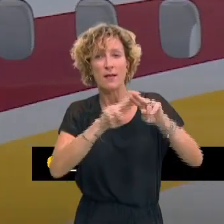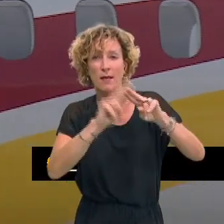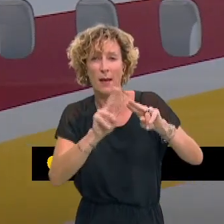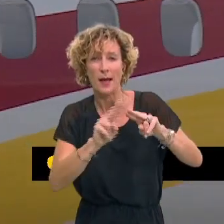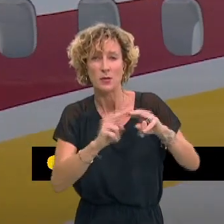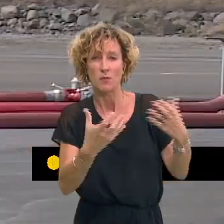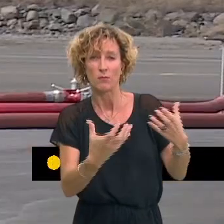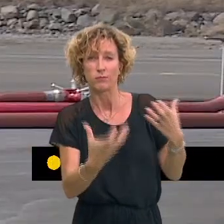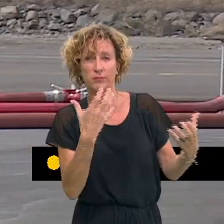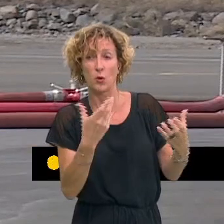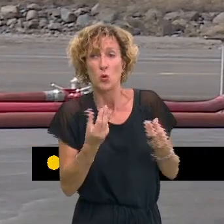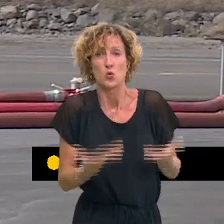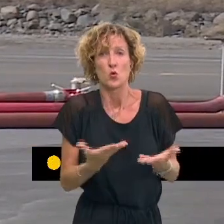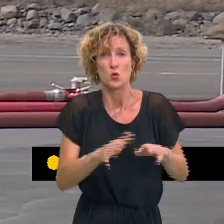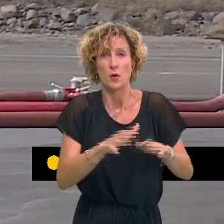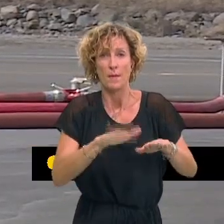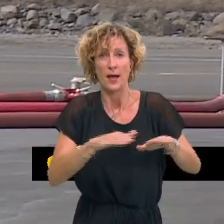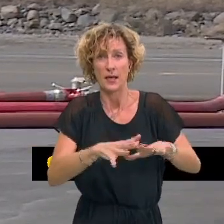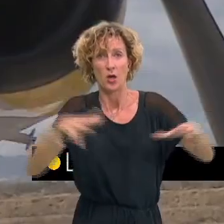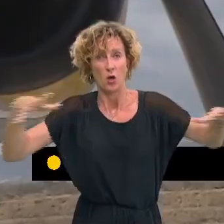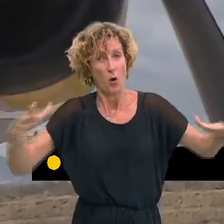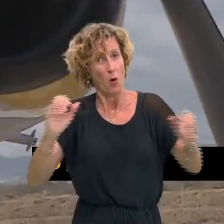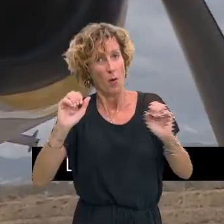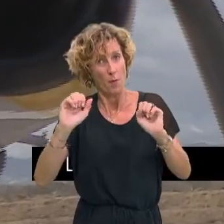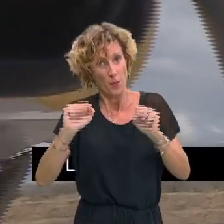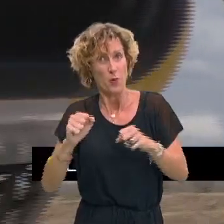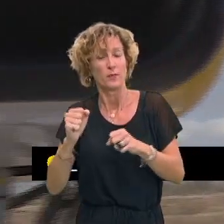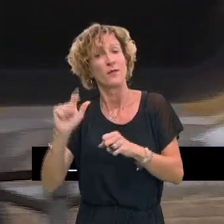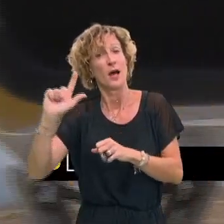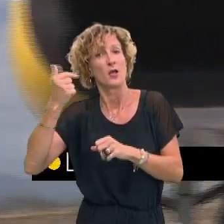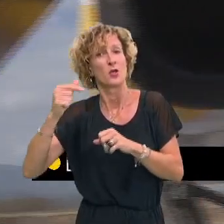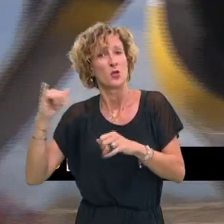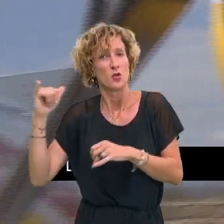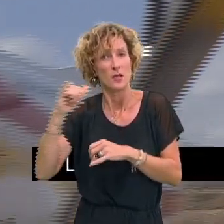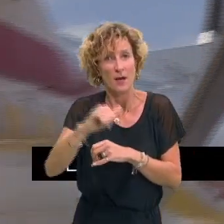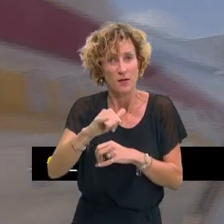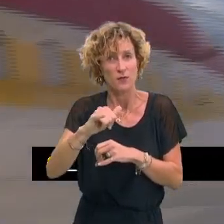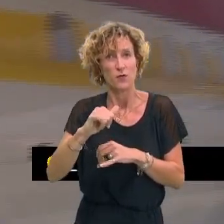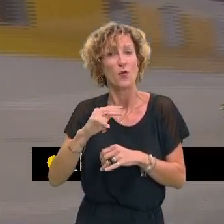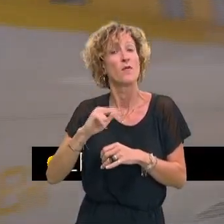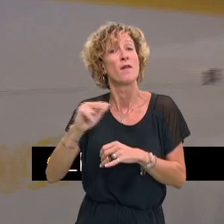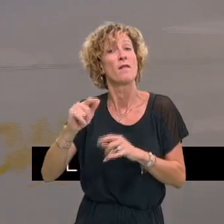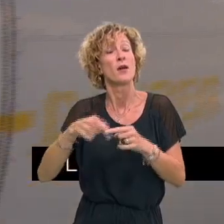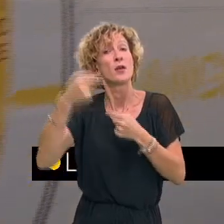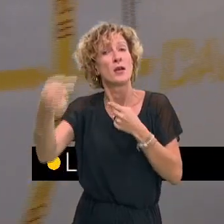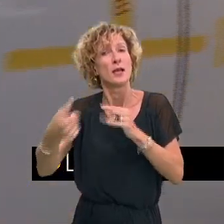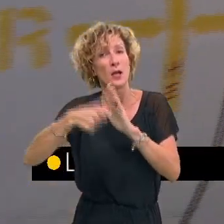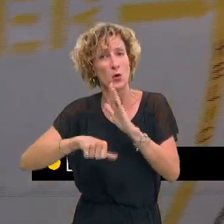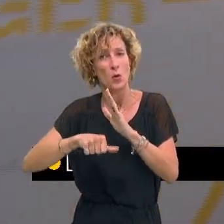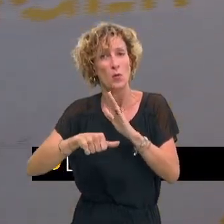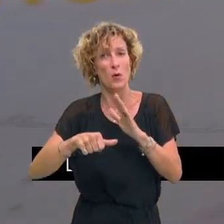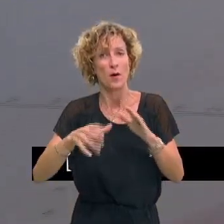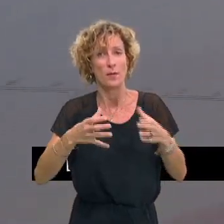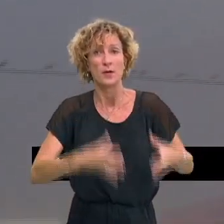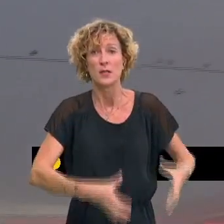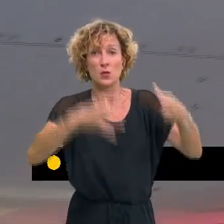Aujourd'hui, le parking est plus grand, il peut accueillir un autre avion. Le nid du pélican est en voie d'être pérennisé. Dans quelques mois, le site sera équipé de cuves